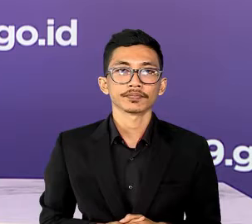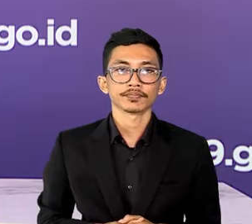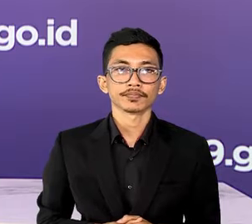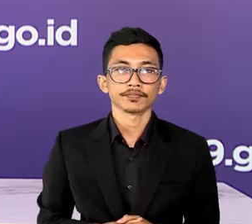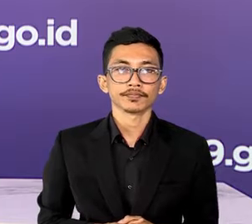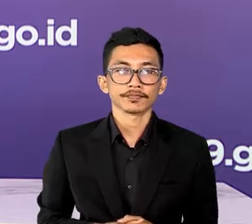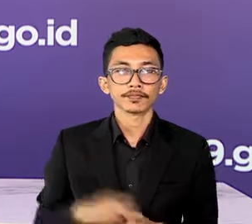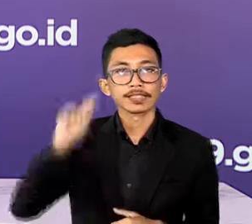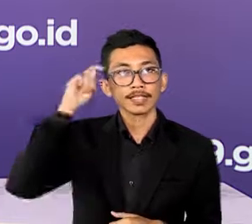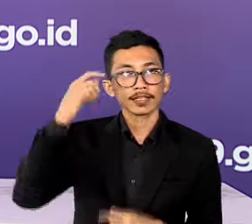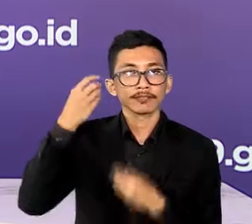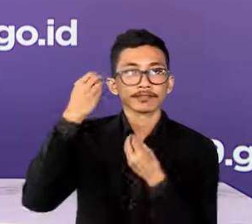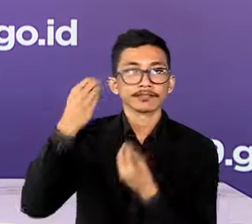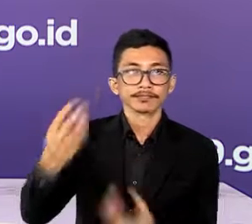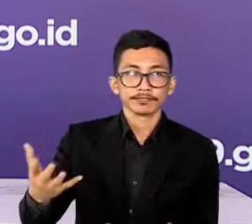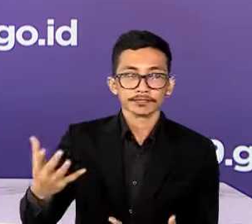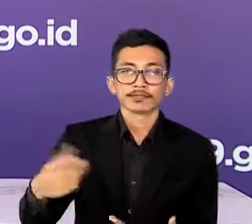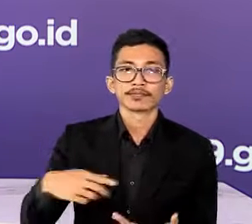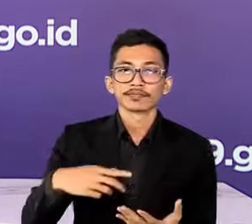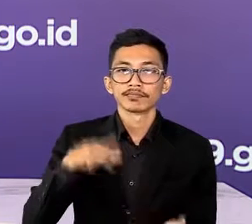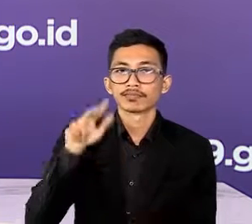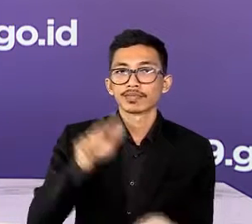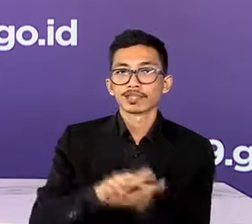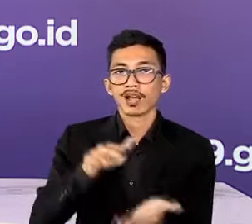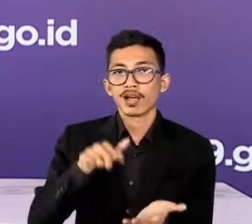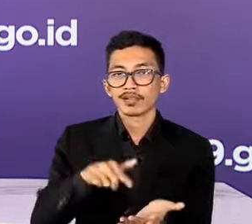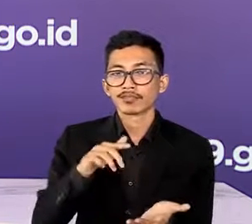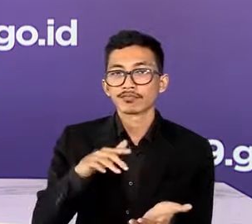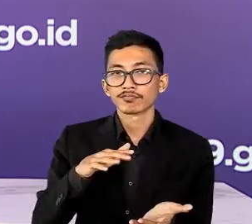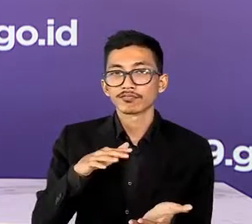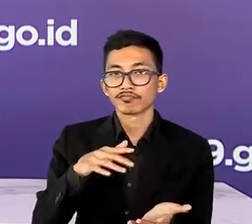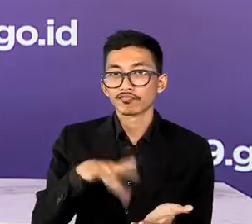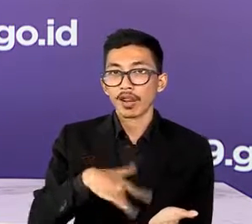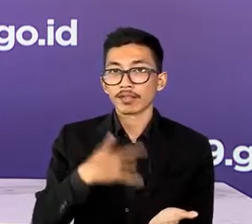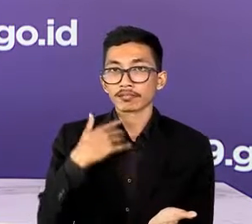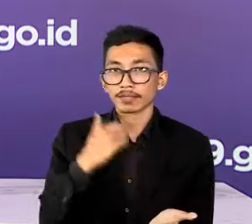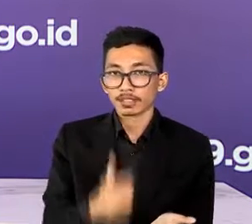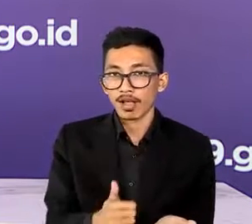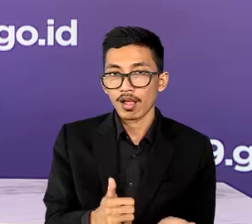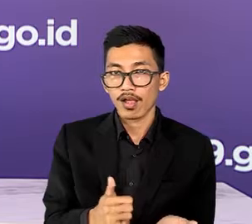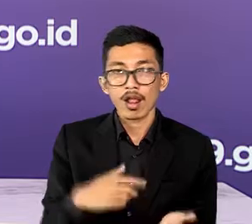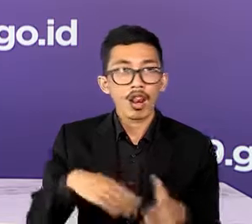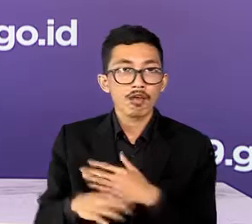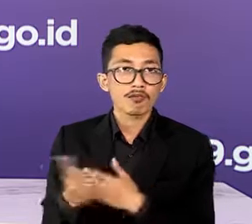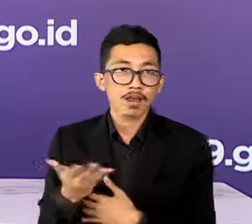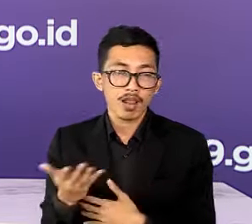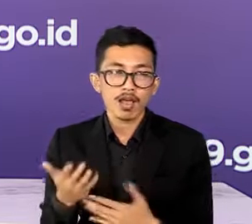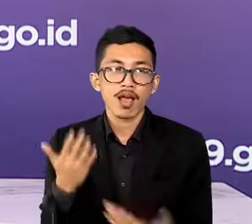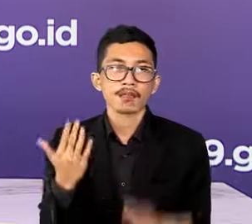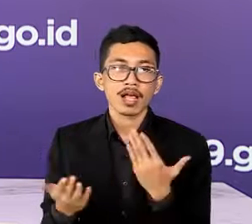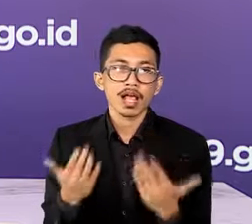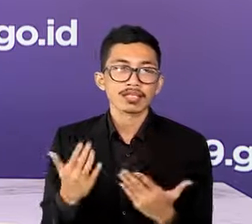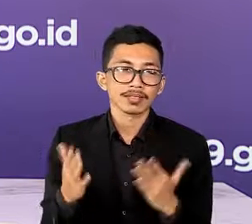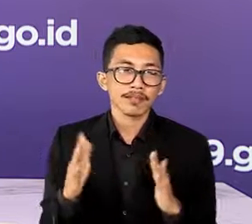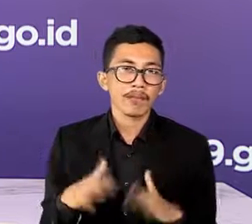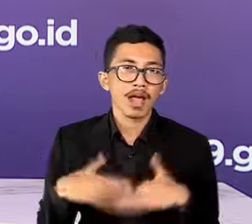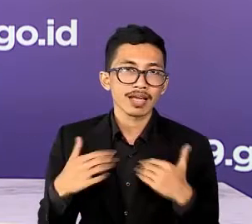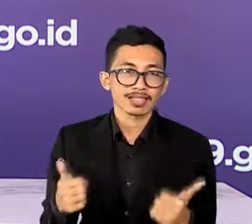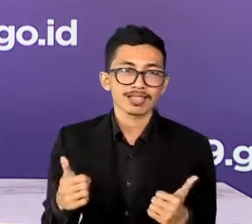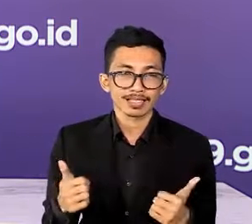ingatkan efektivitas suatu kebijakan hanya akan dirasakan Melalui aplikasi yang baik dan